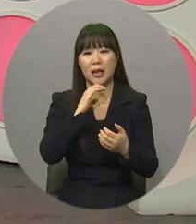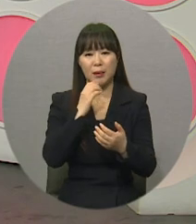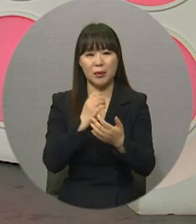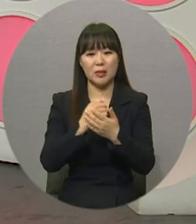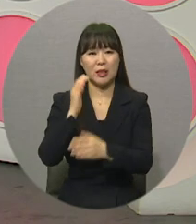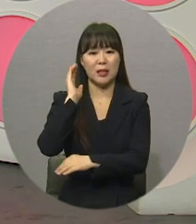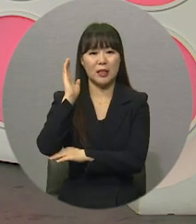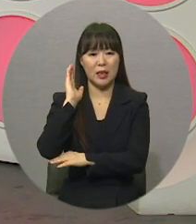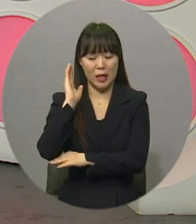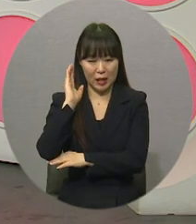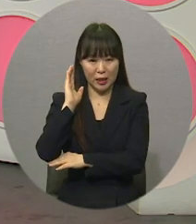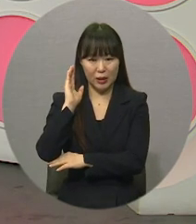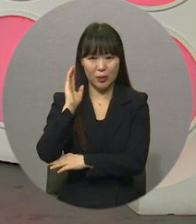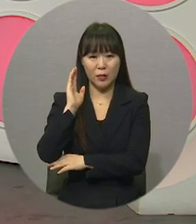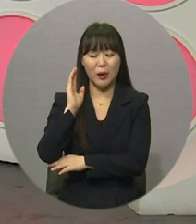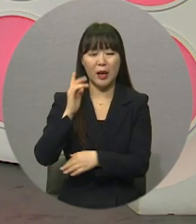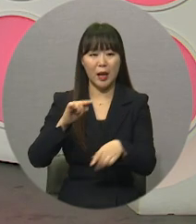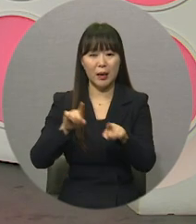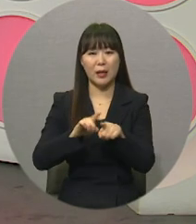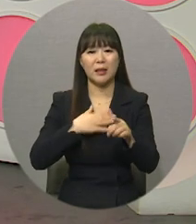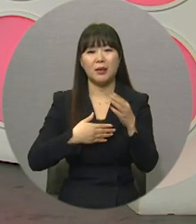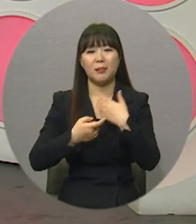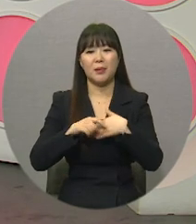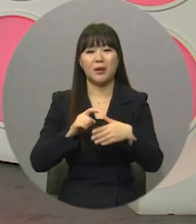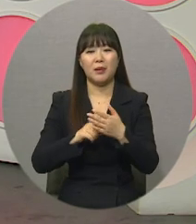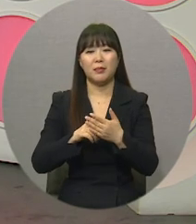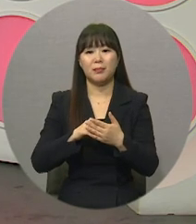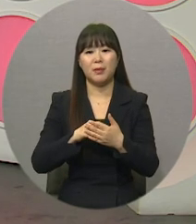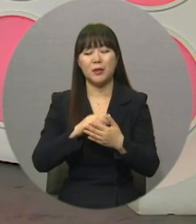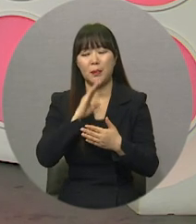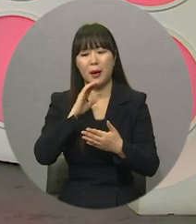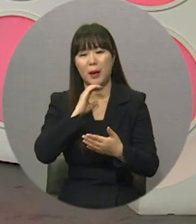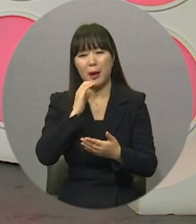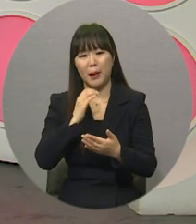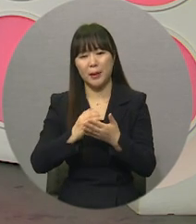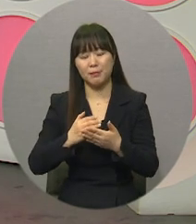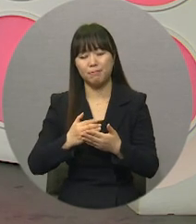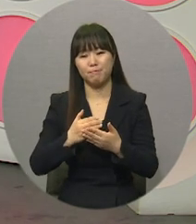감동적인 사연으로 또제 마음을 또 뿌듯하게 또 슬프게 만드네요. 네.